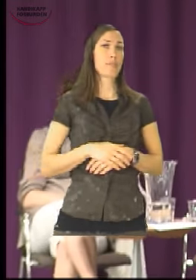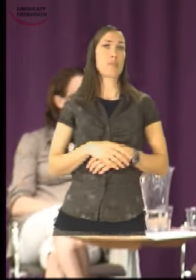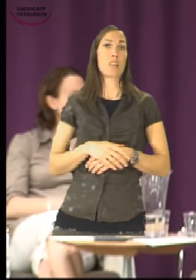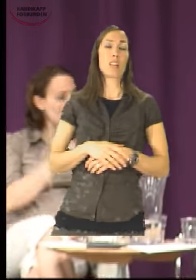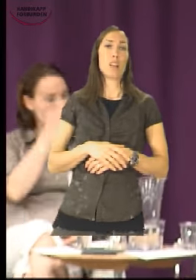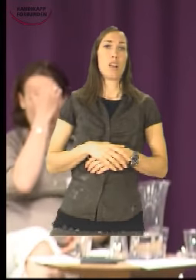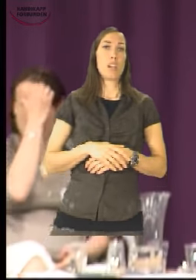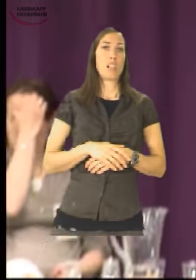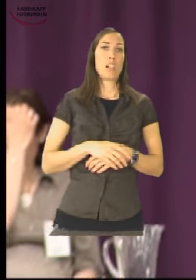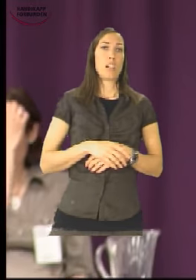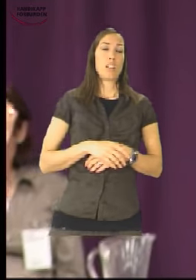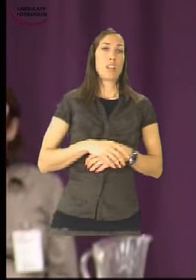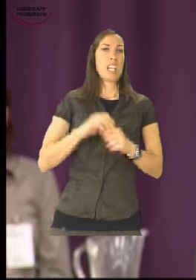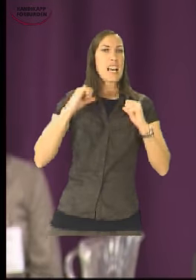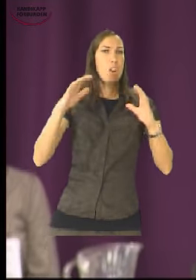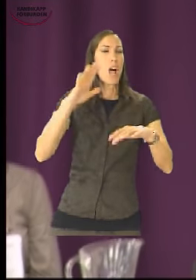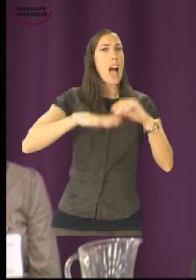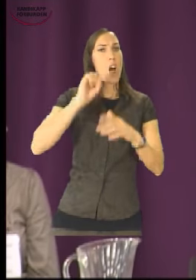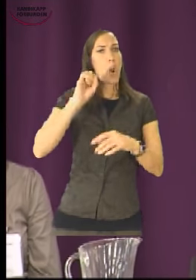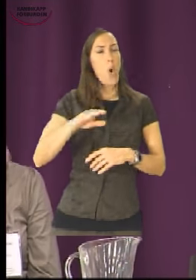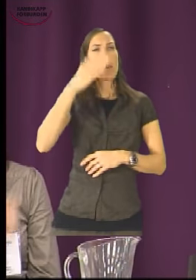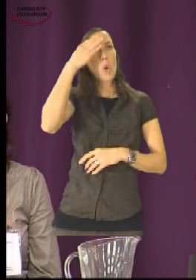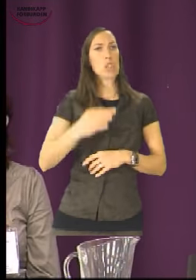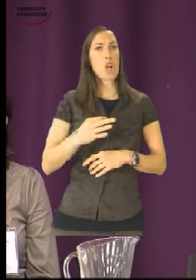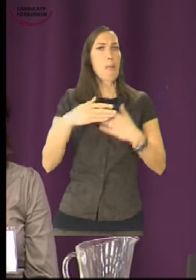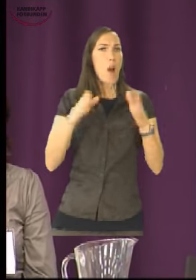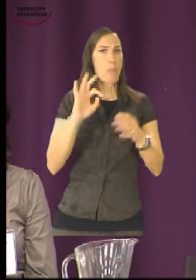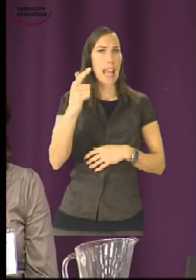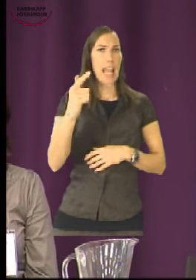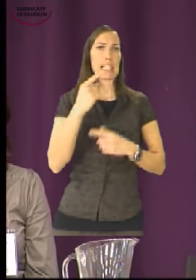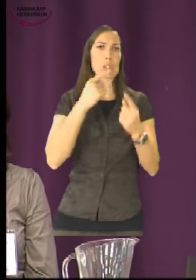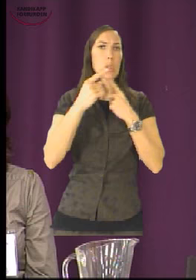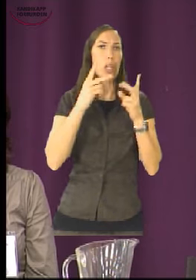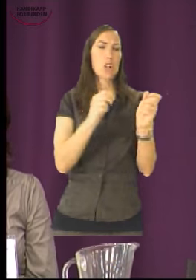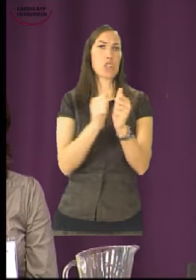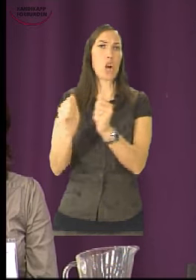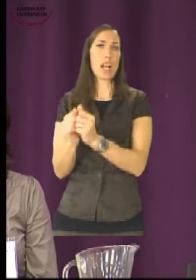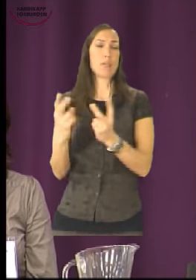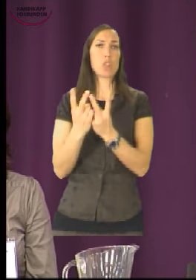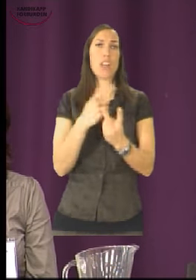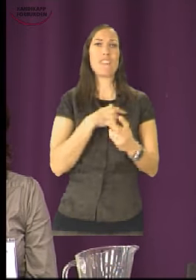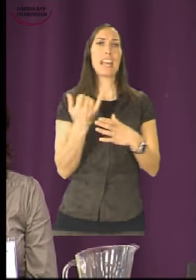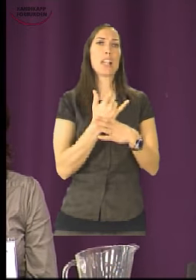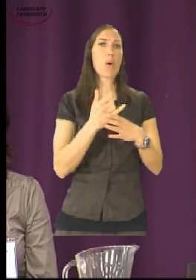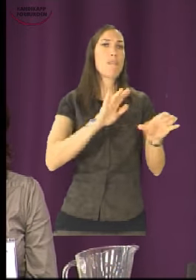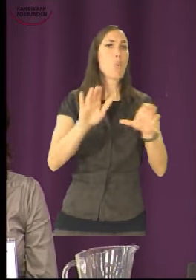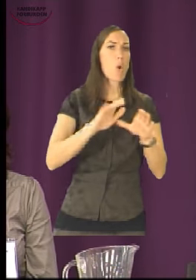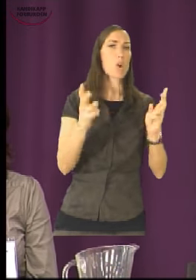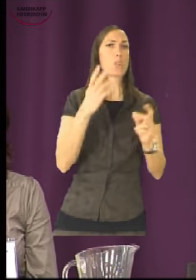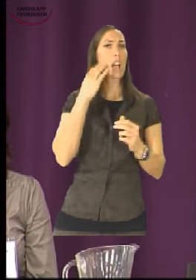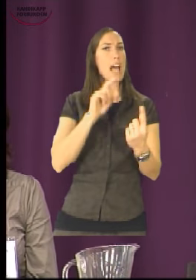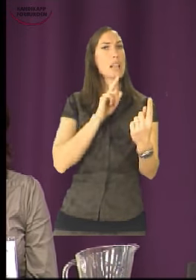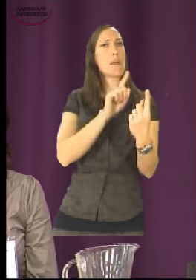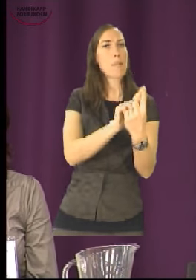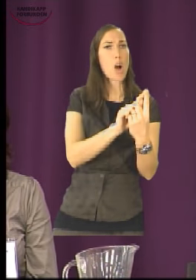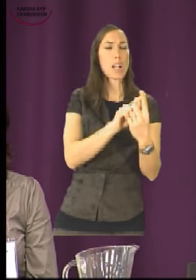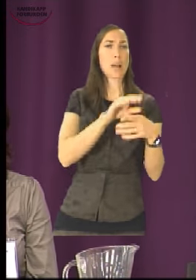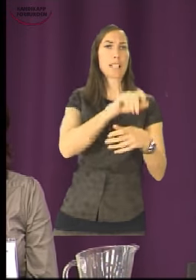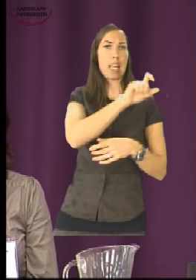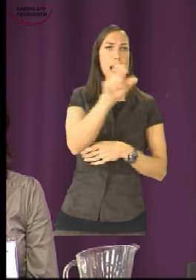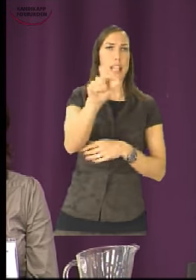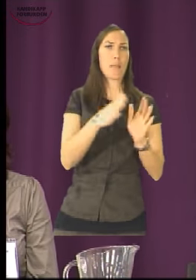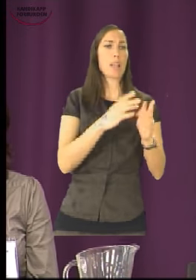och, öppenhet att prata om de sakerna för, så att vi i vården också kan möta även patienter med